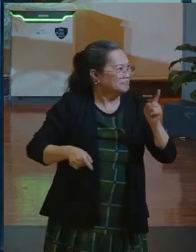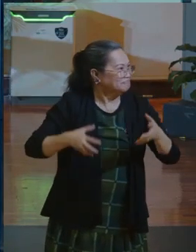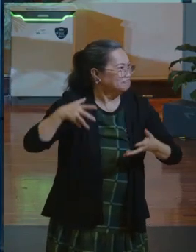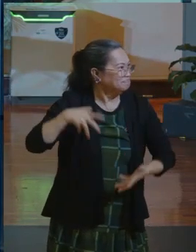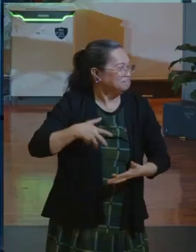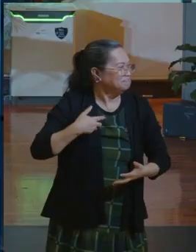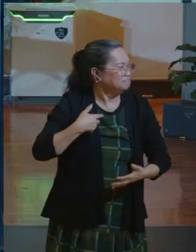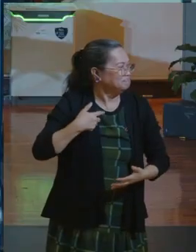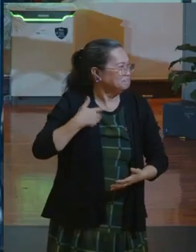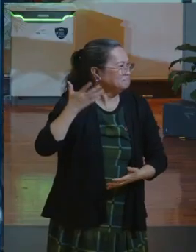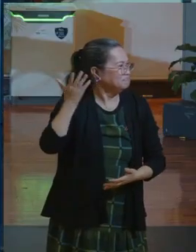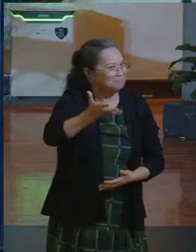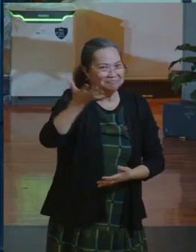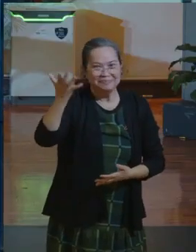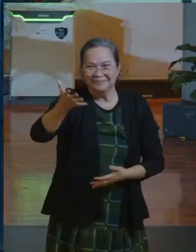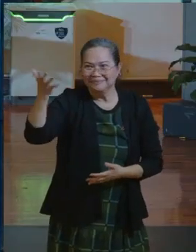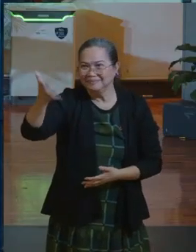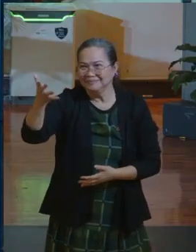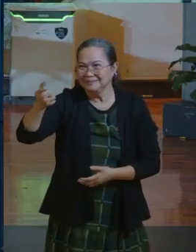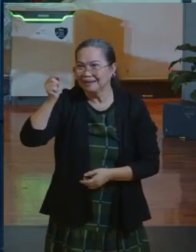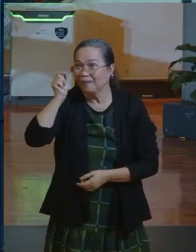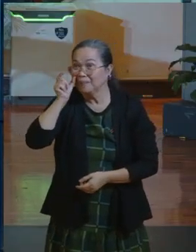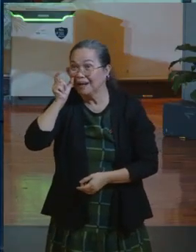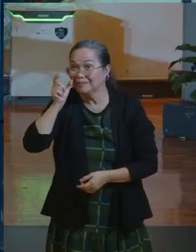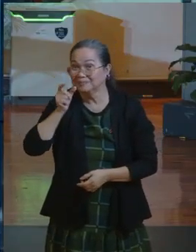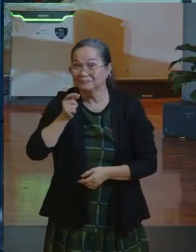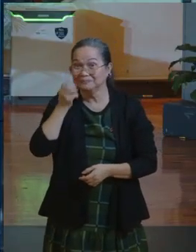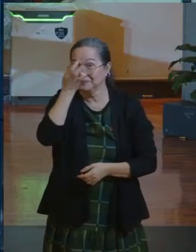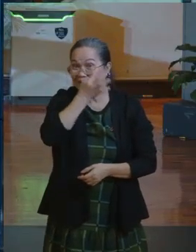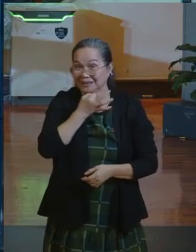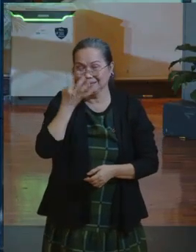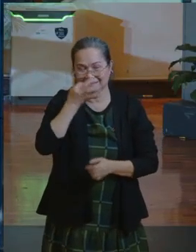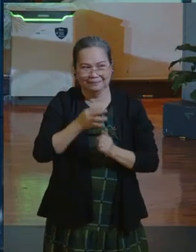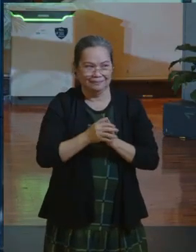limbo-linggo ito, maharap tao, mapapalambo ka.